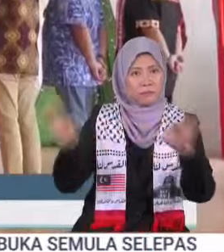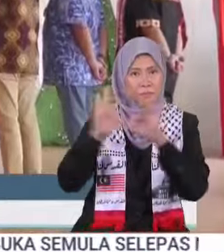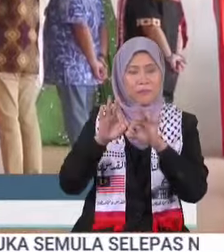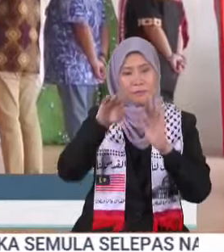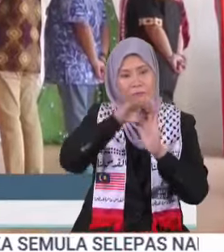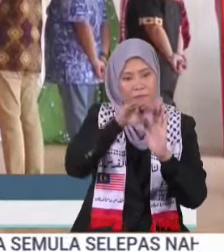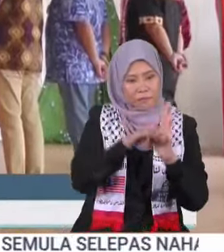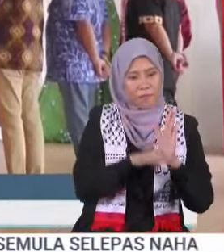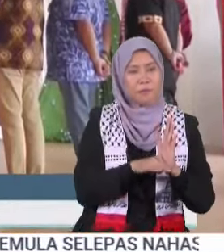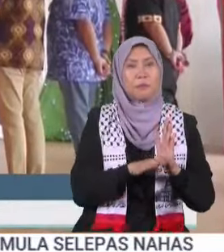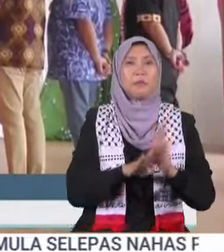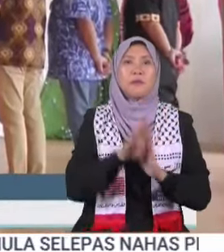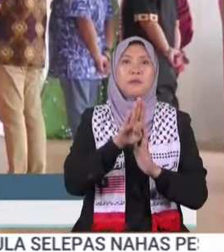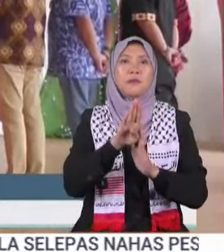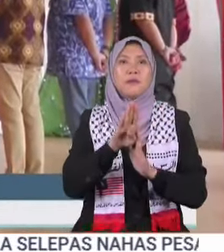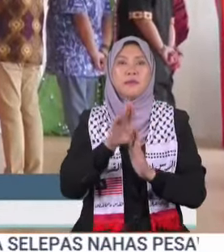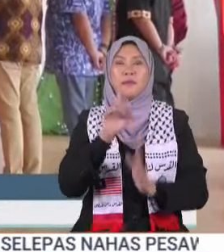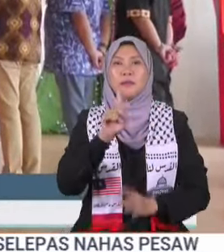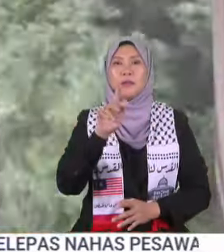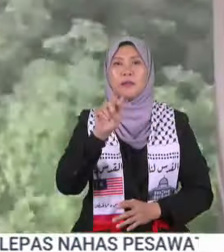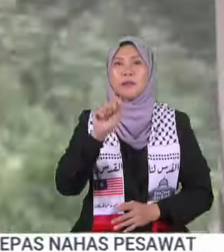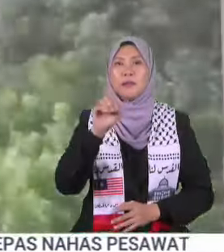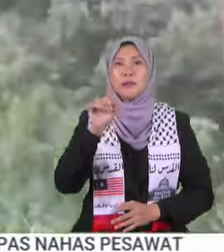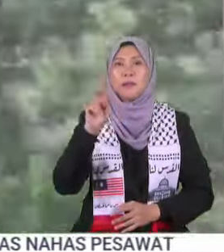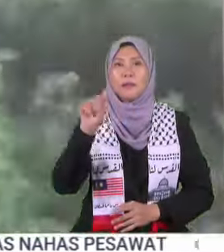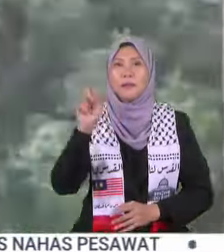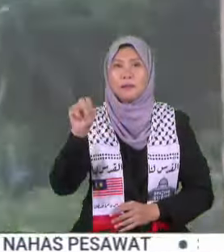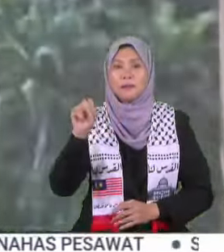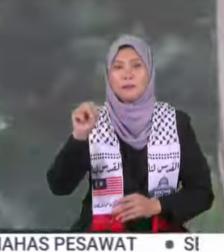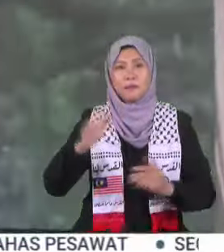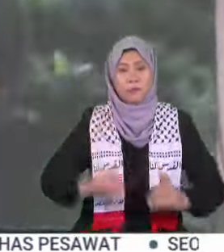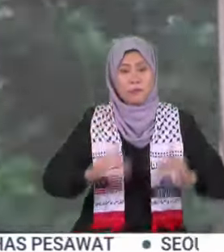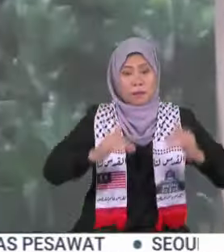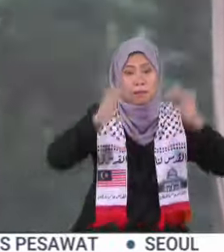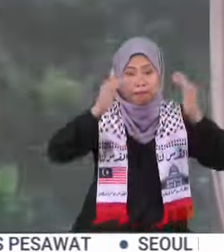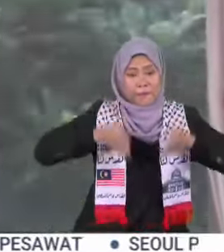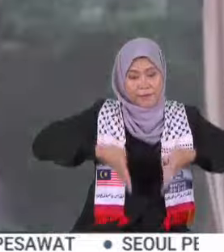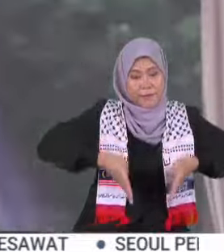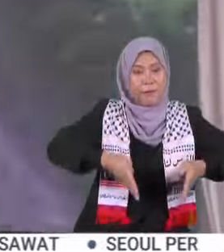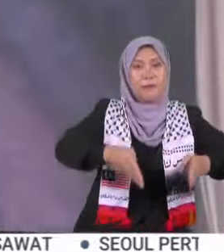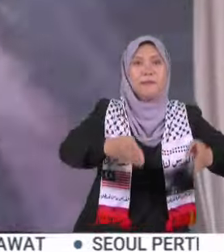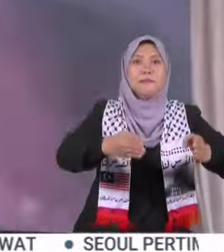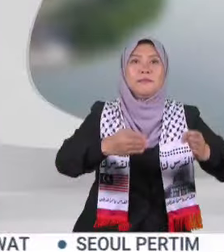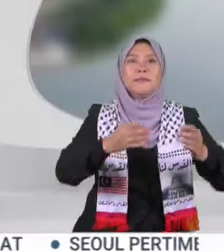terkandung dalam pelan pembangunan kadamaian iaitu menaik taraf Jalan luar Bandar